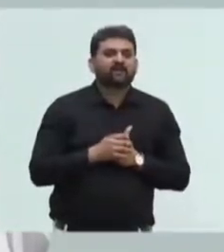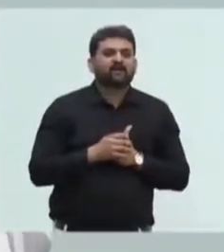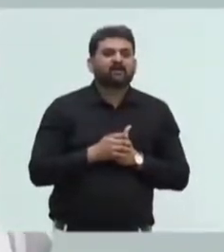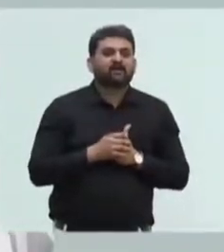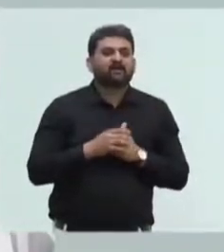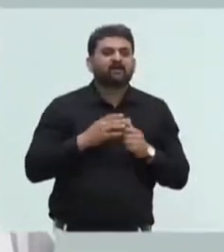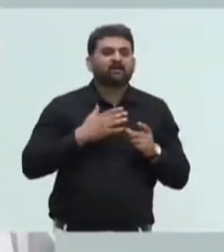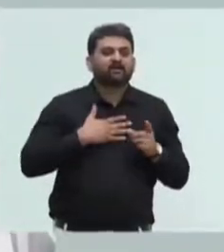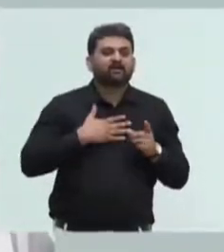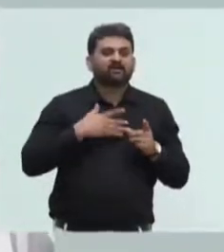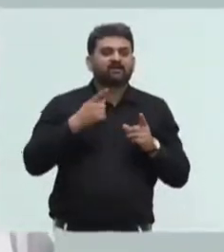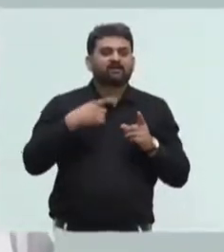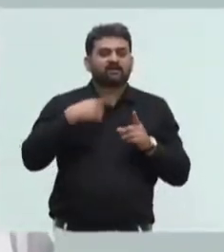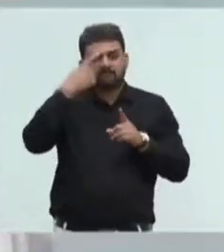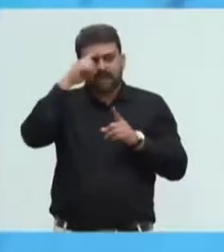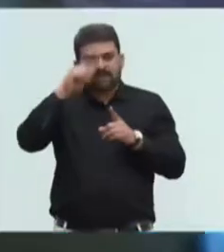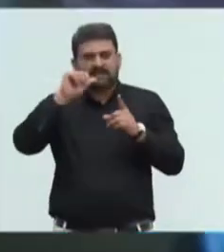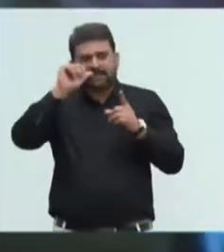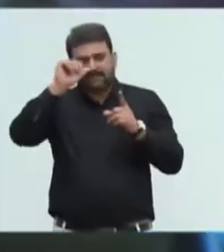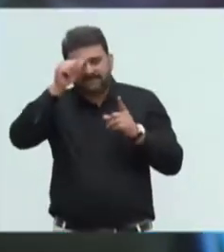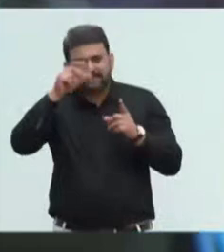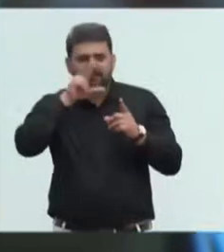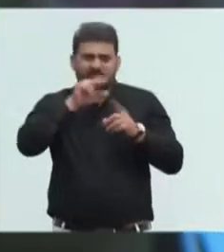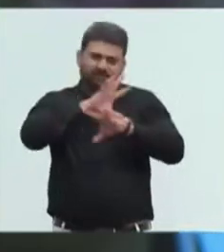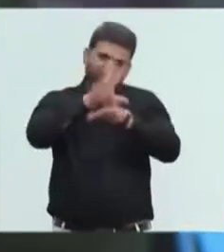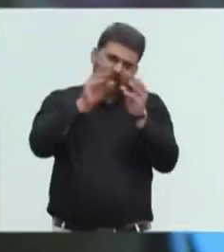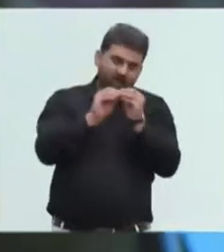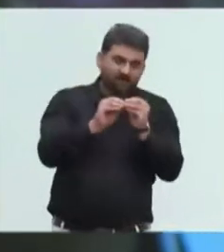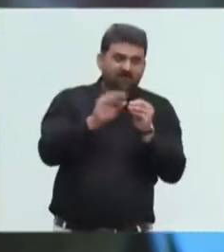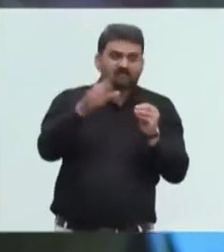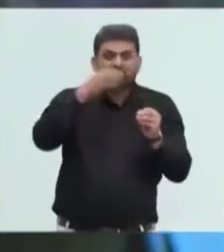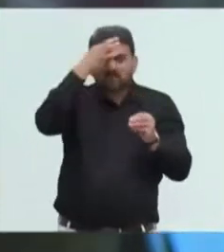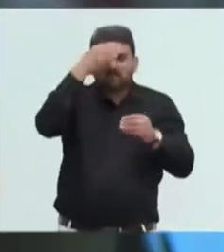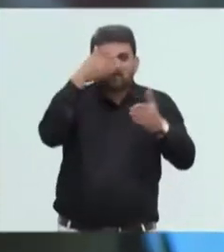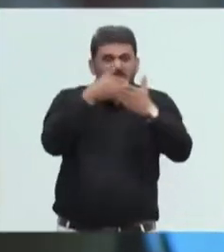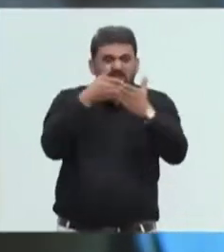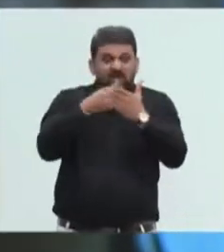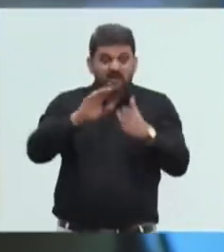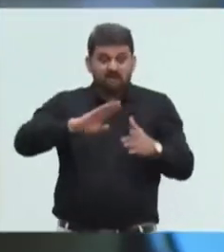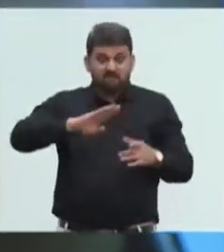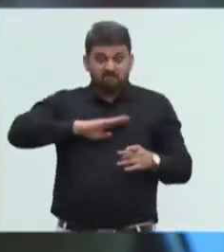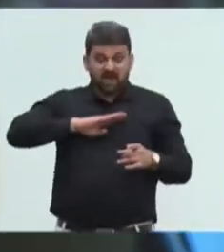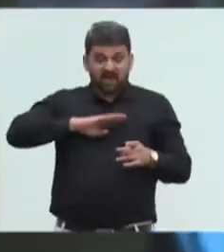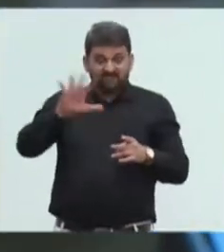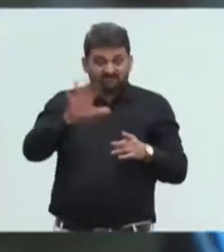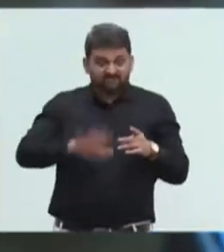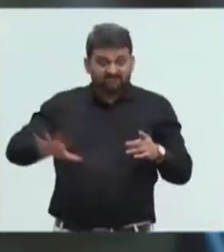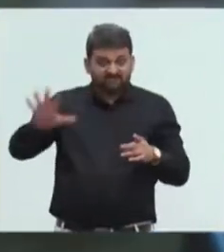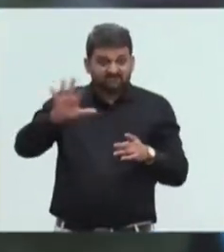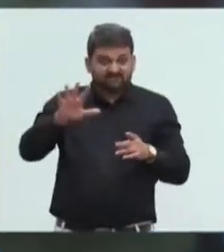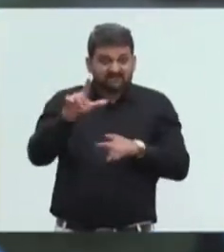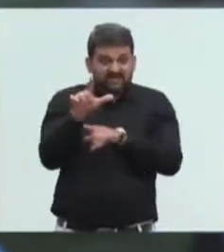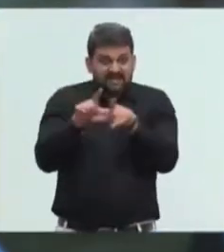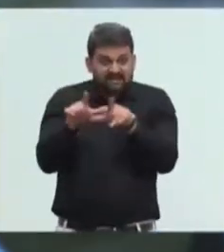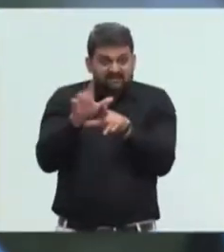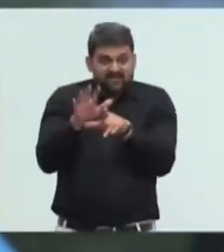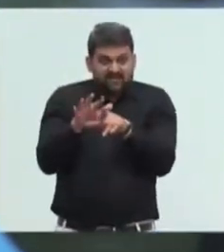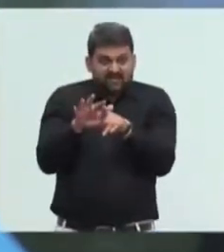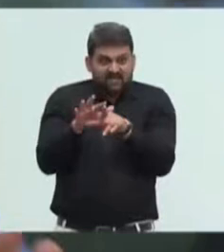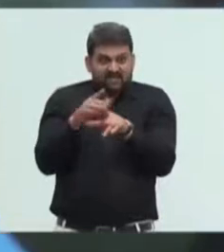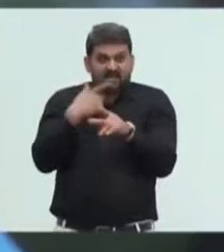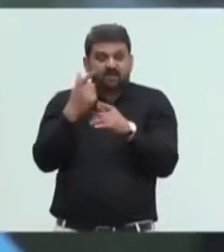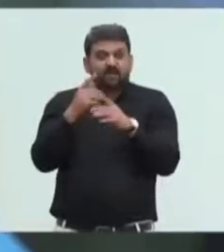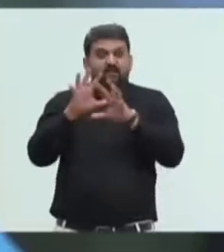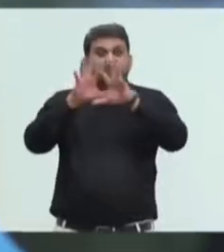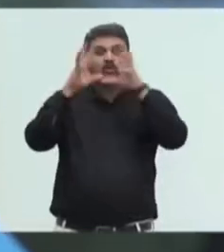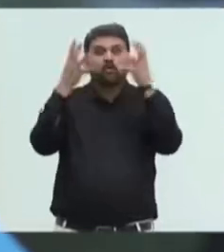मैं मराठी हिंदी सब बोलती हूँ, लेकिन प्रॉब्लम ऐसा है मराठी में तो मुझे मेरी लैंग्वेज होते, मैंने सोचा कि दुनिया